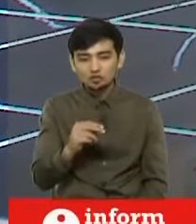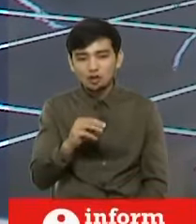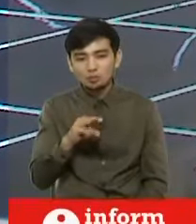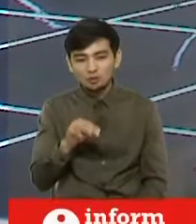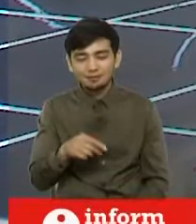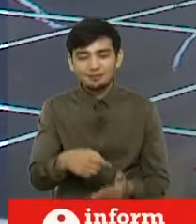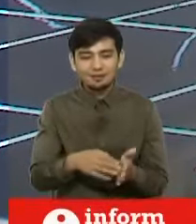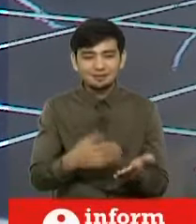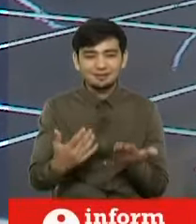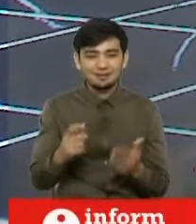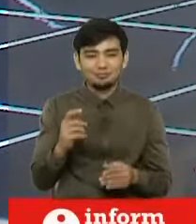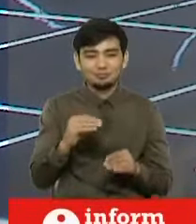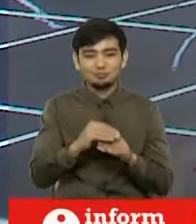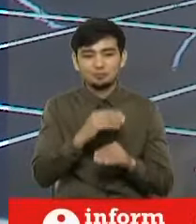содержит красителей и ароматизаторов